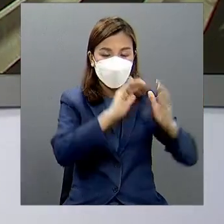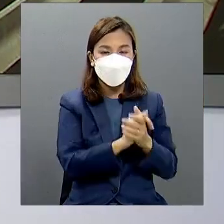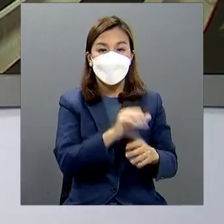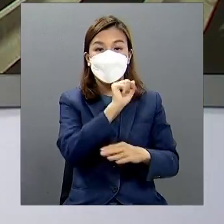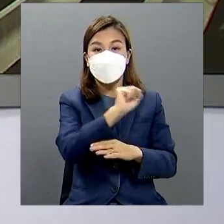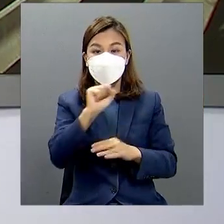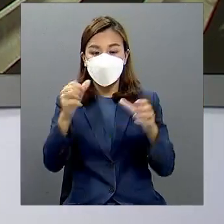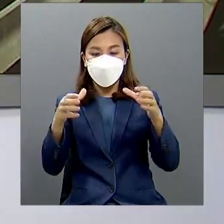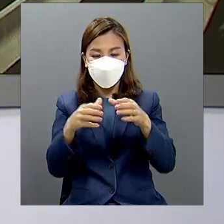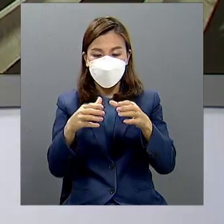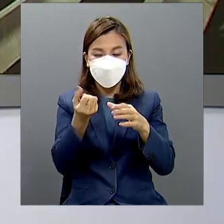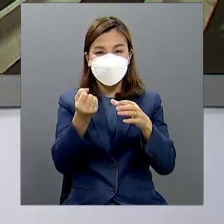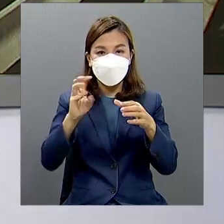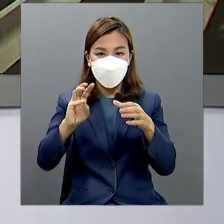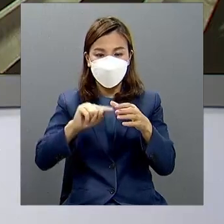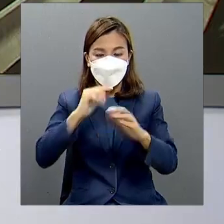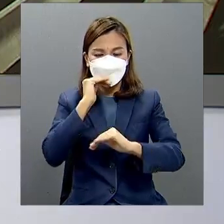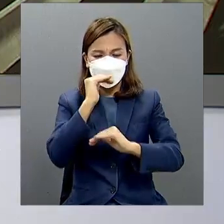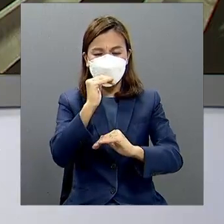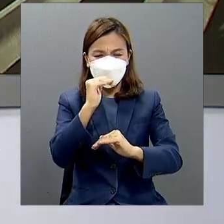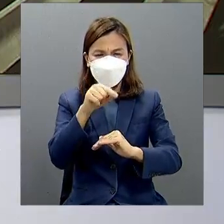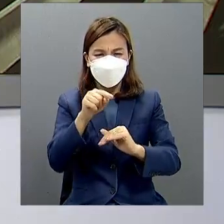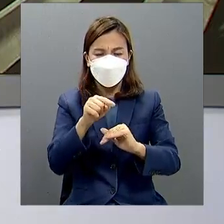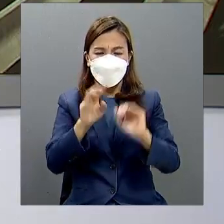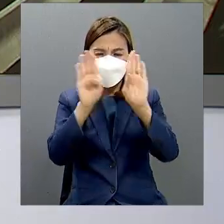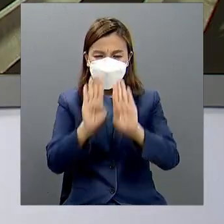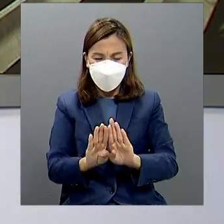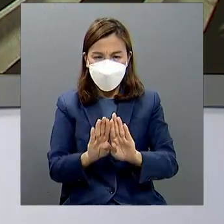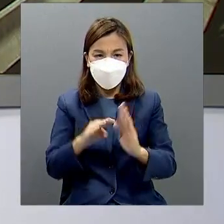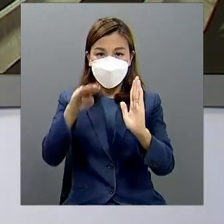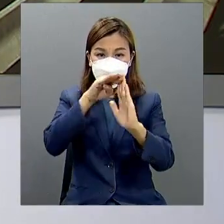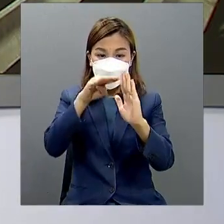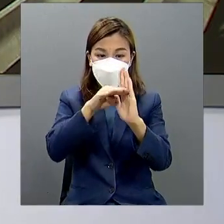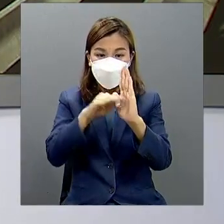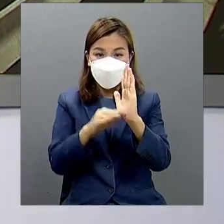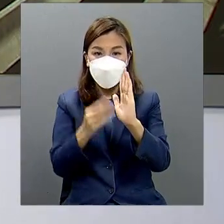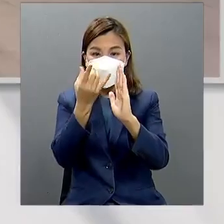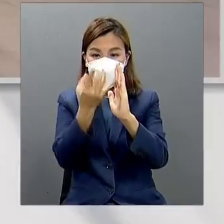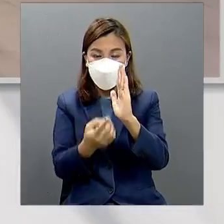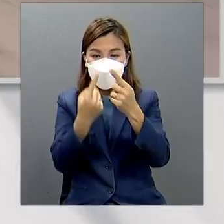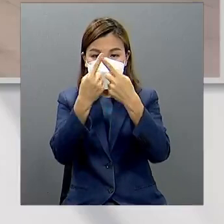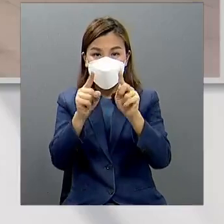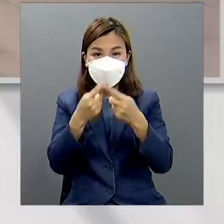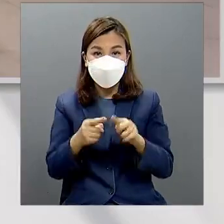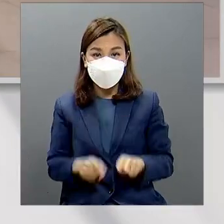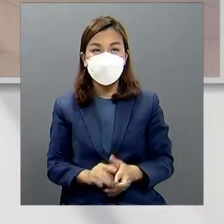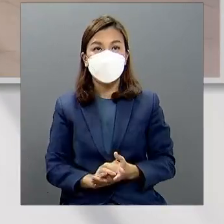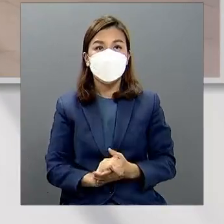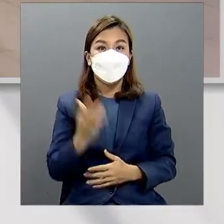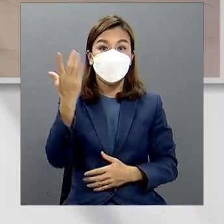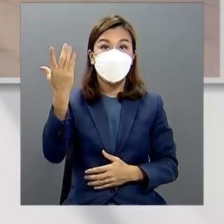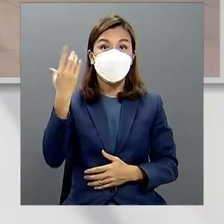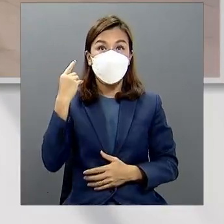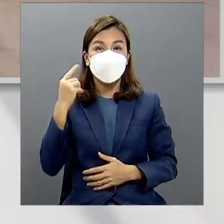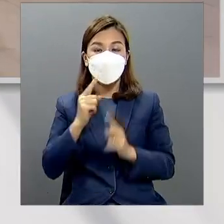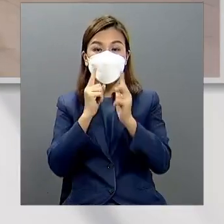กำหนดท่าทีออกมาในแต่ละวาระออกไปค่ะและเมื่อวานนี้ต้องเรียกกันว่าโต้กันไปโต้กันม